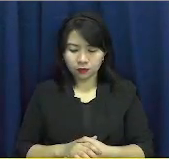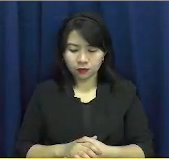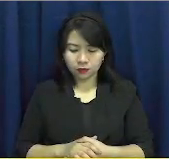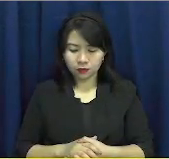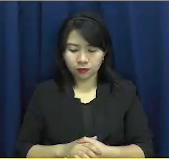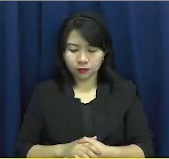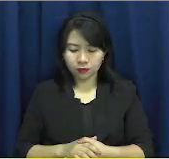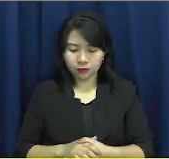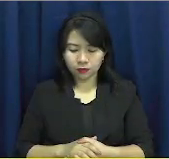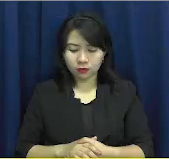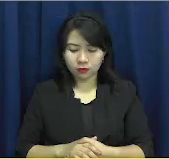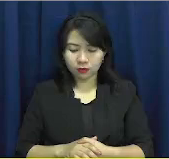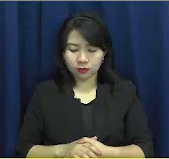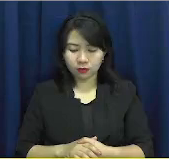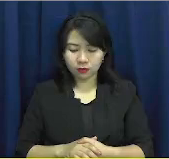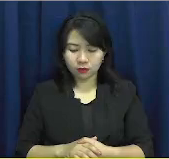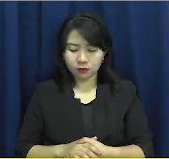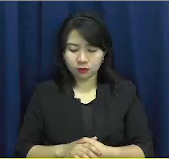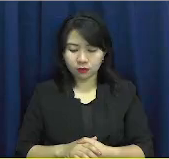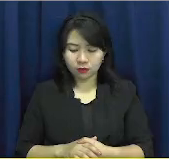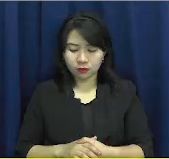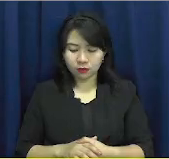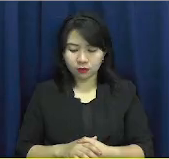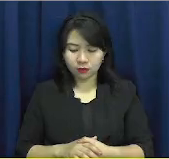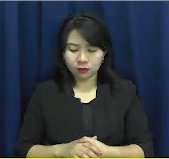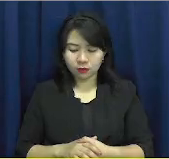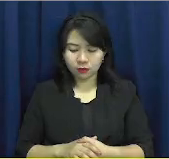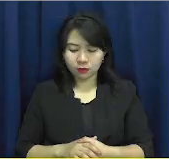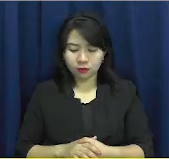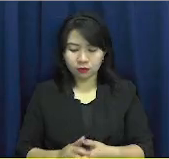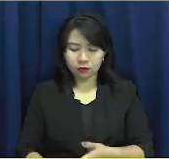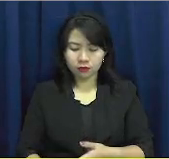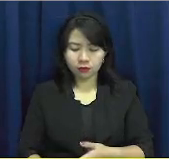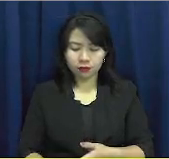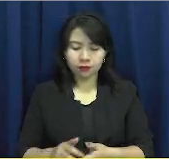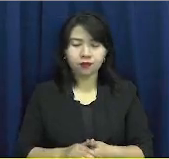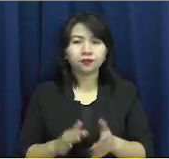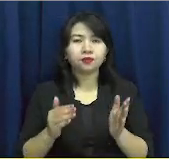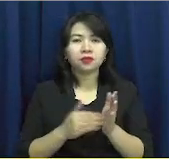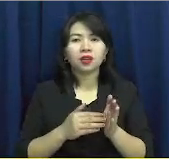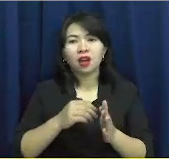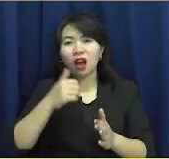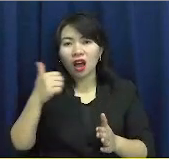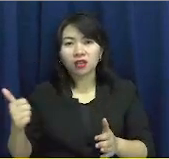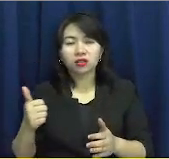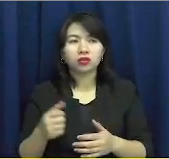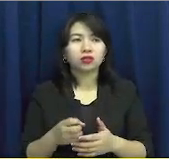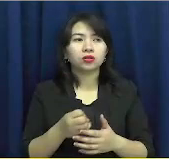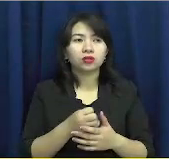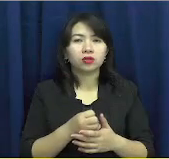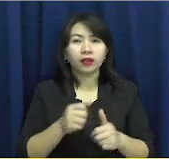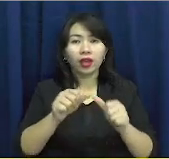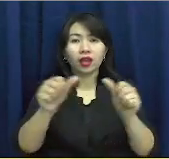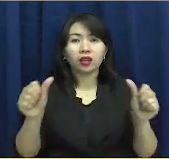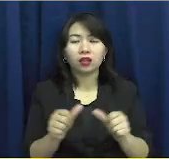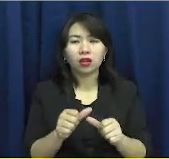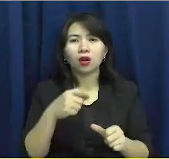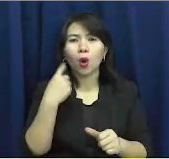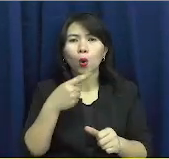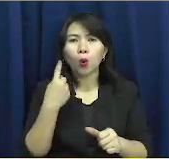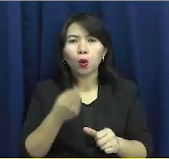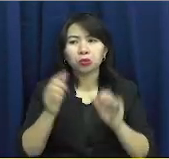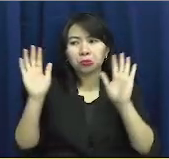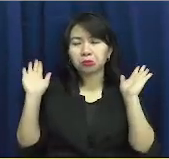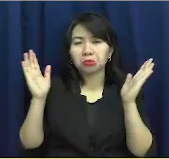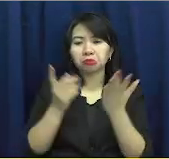hindi Baptist. At hindi lamang po sa mga hindi, may mas marami sa atin. Mga compromising Baptist churches, mas marami sa atin. You see,